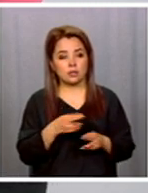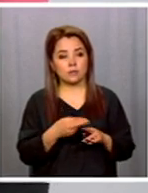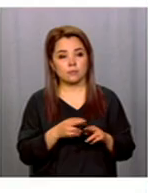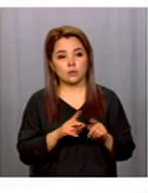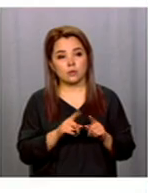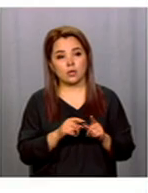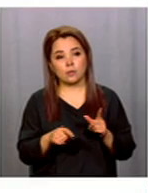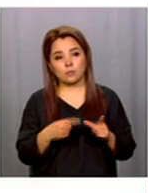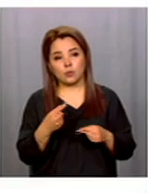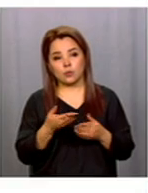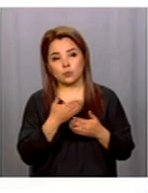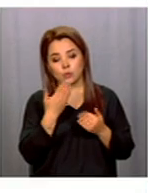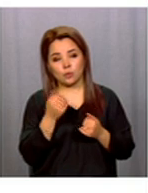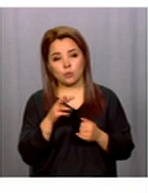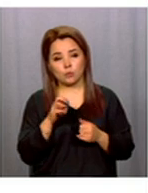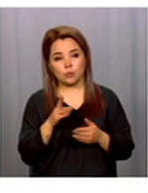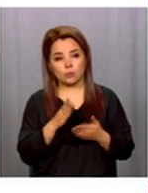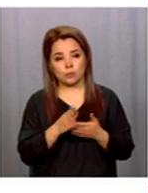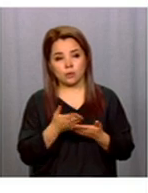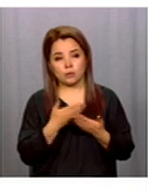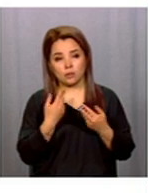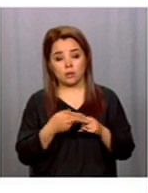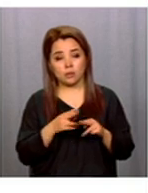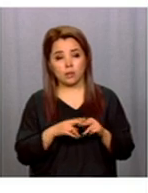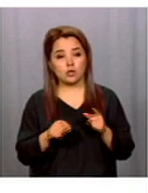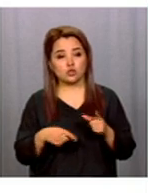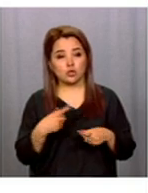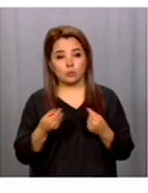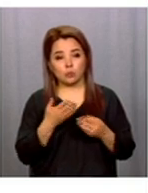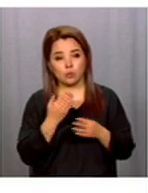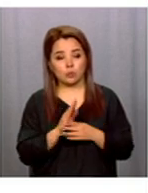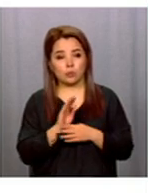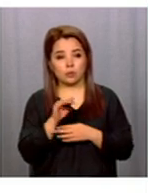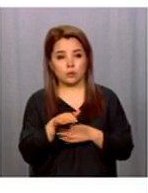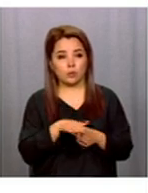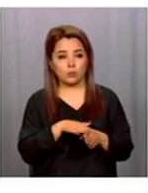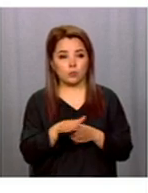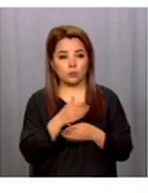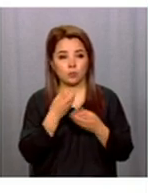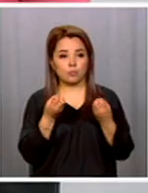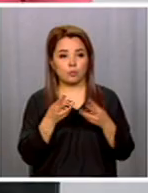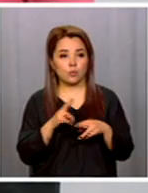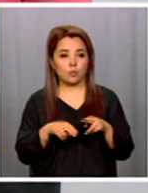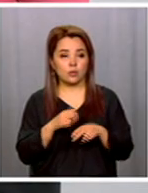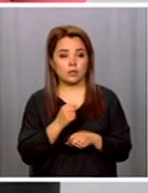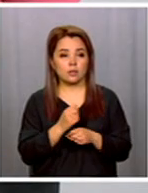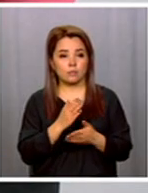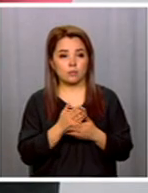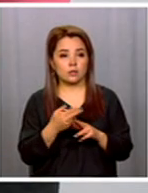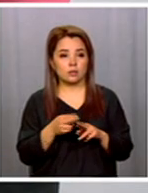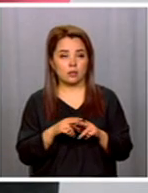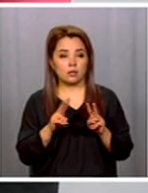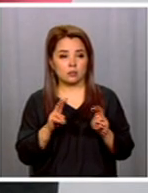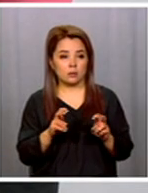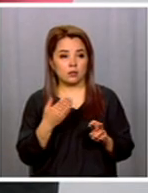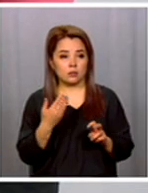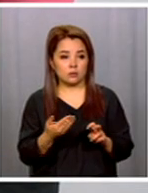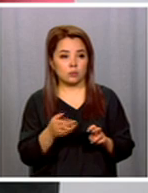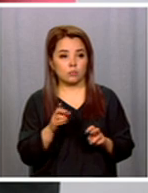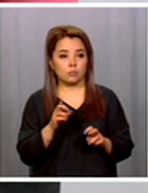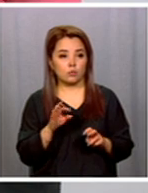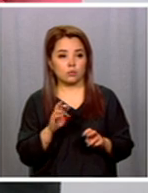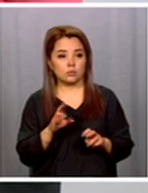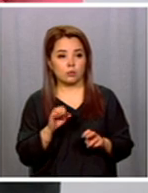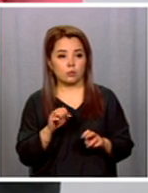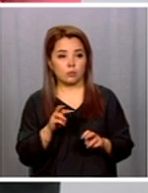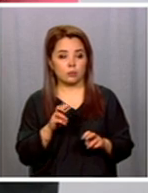жапырақсыз мүкті көруге болады. Яғни бұлның жапырағы толық жетілмеген қарапайым құрылысты болып келеді. Бұл мүктің атауы